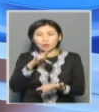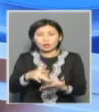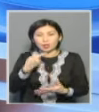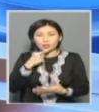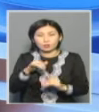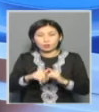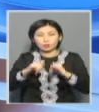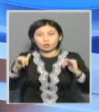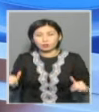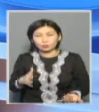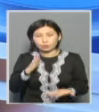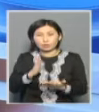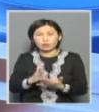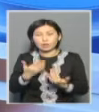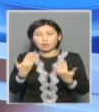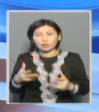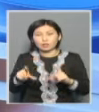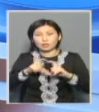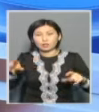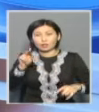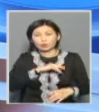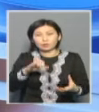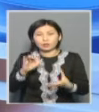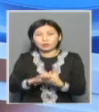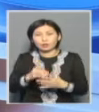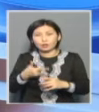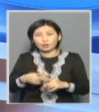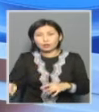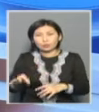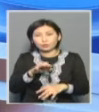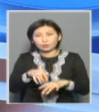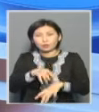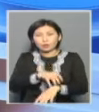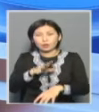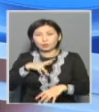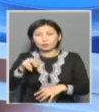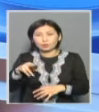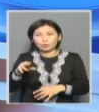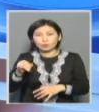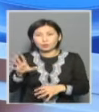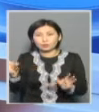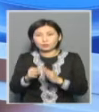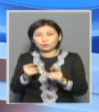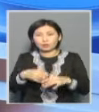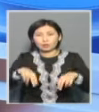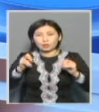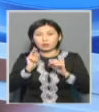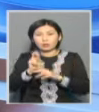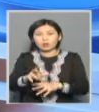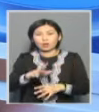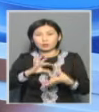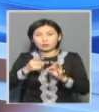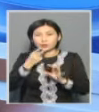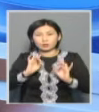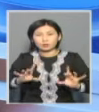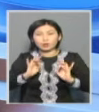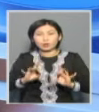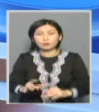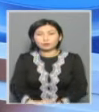экономикасы әлде қайда дамиды. Нысан жұмысымен танысуға Атырау облысының әкімі Махамбет Досмухамбетов арнайы барды. Толығырақ